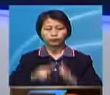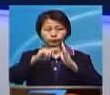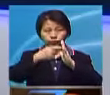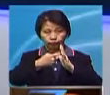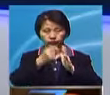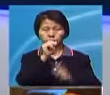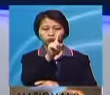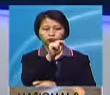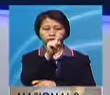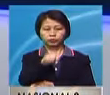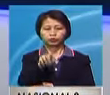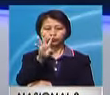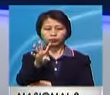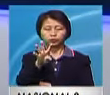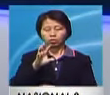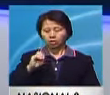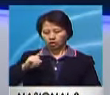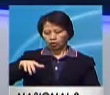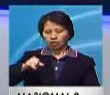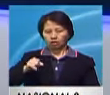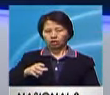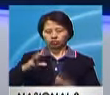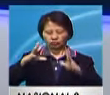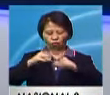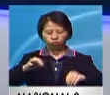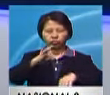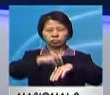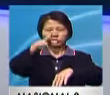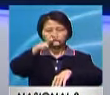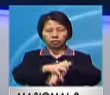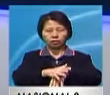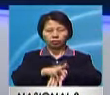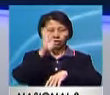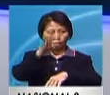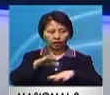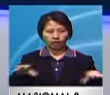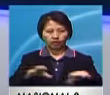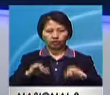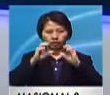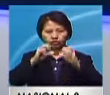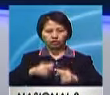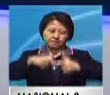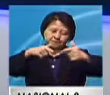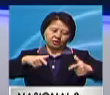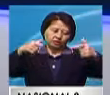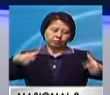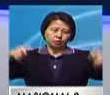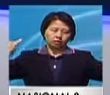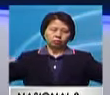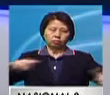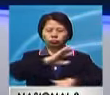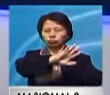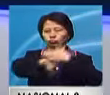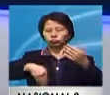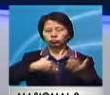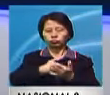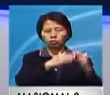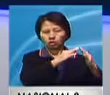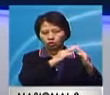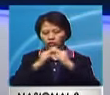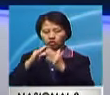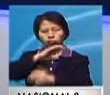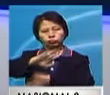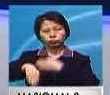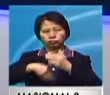Bermula 11 April ini, operasi pembasmian nyamuk Aedes akan dijalankan secara besar-besaran di semua premis kediaman